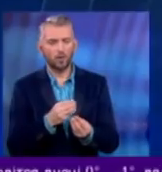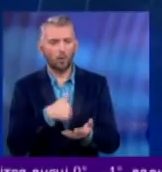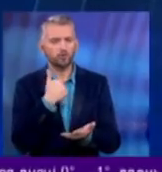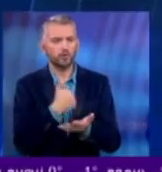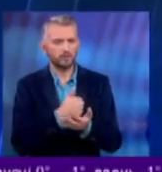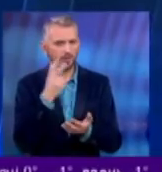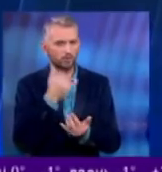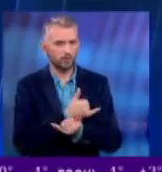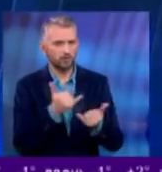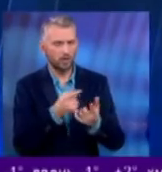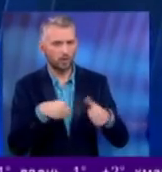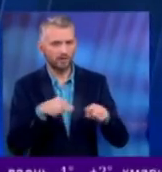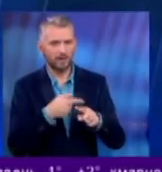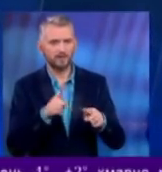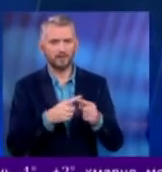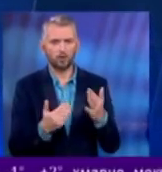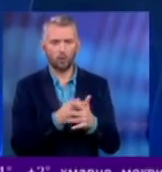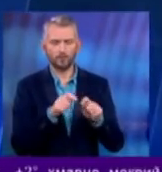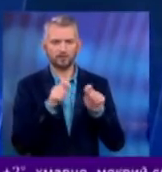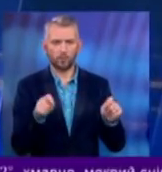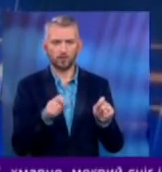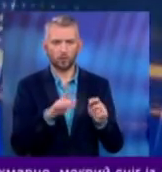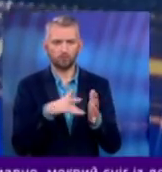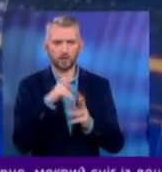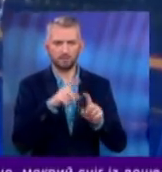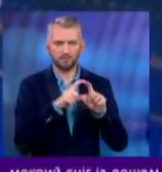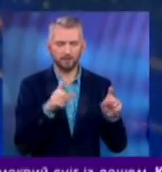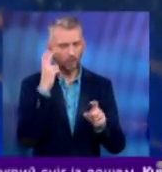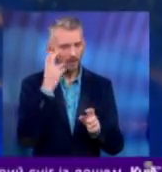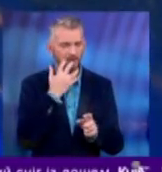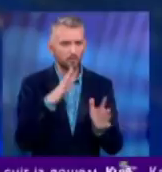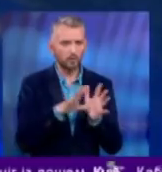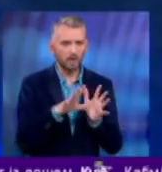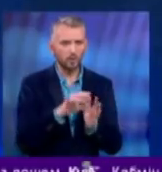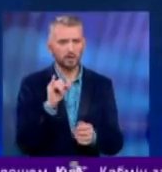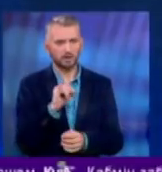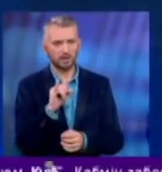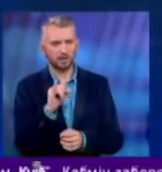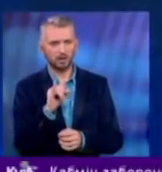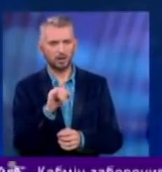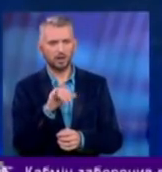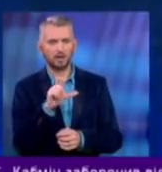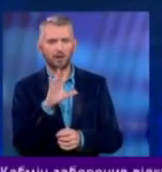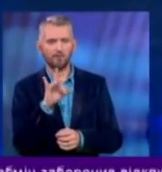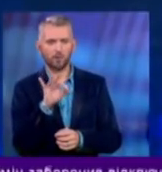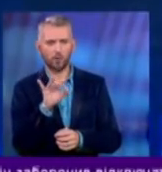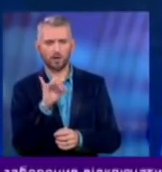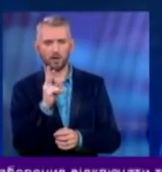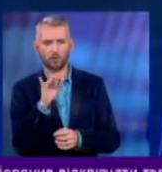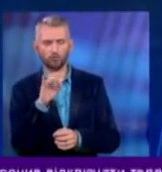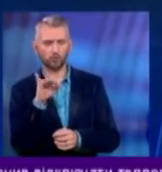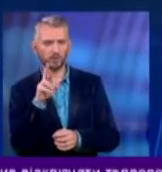Києві постачальні організації – це новостворене комунальне підприємство «Київтеплоенерго» та ТОВ «Євророконструкція». Якщо казати